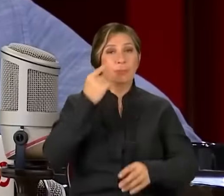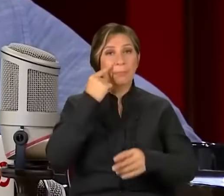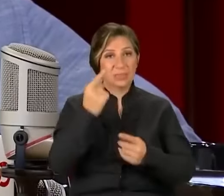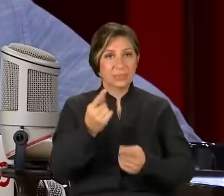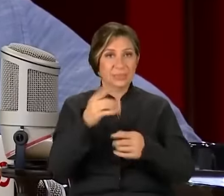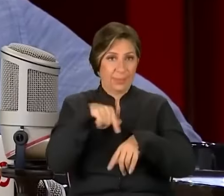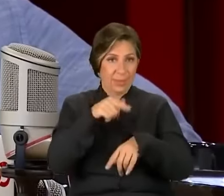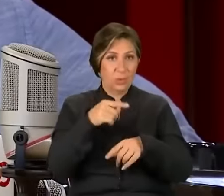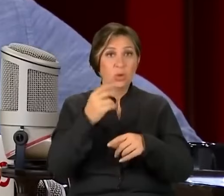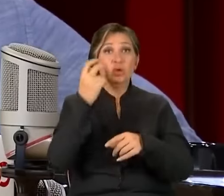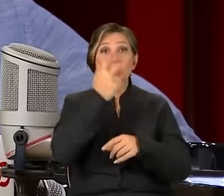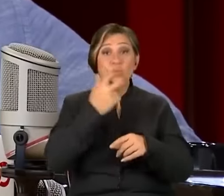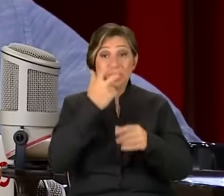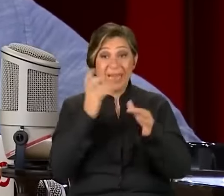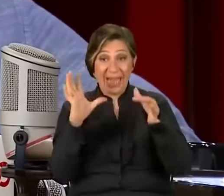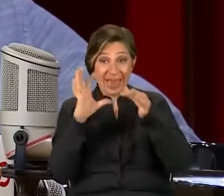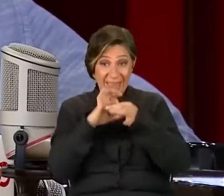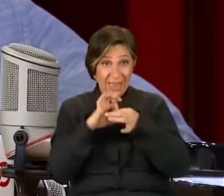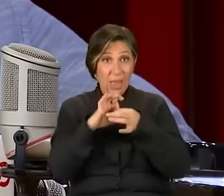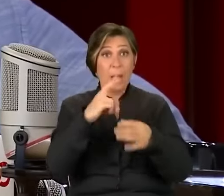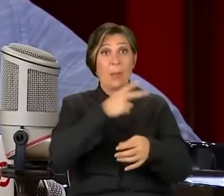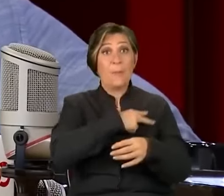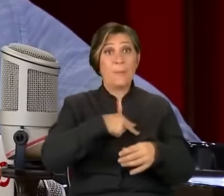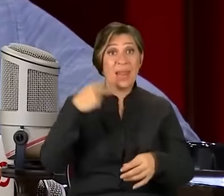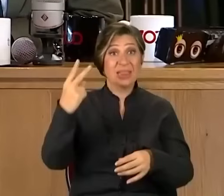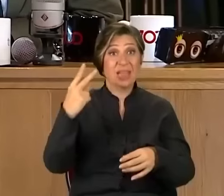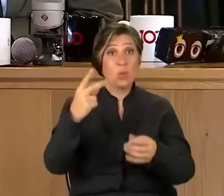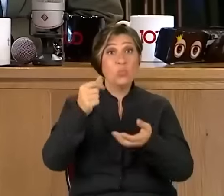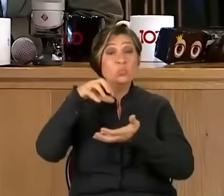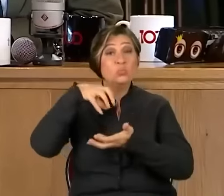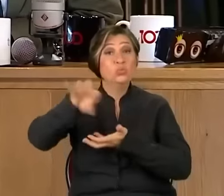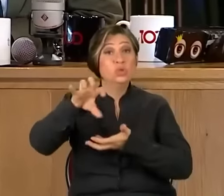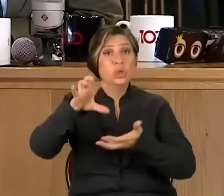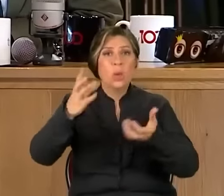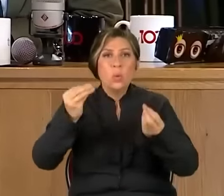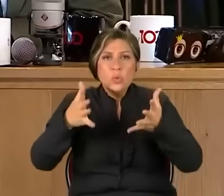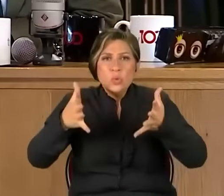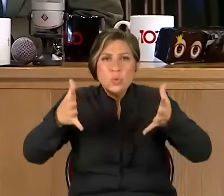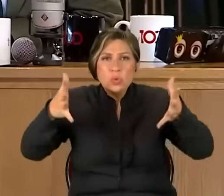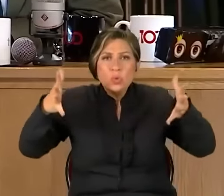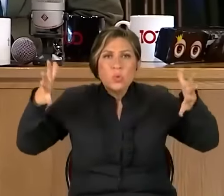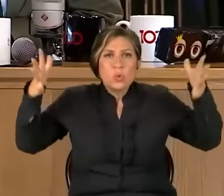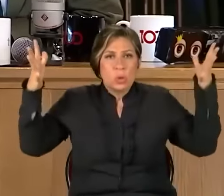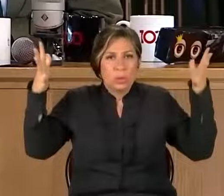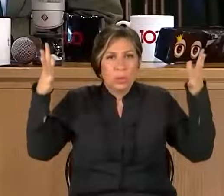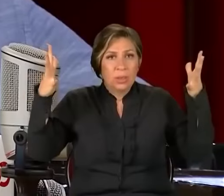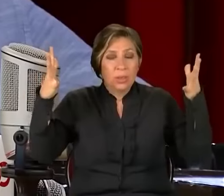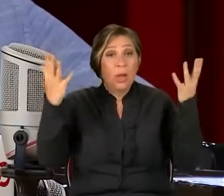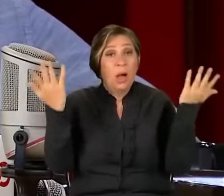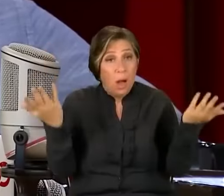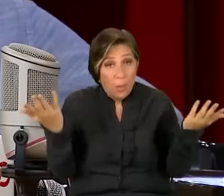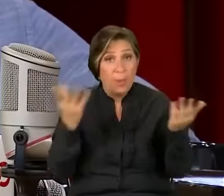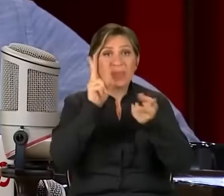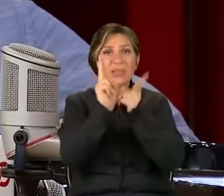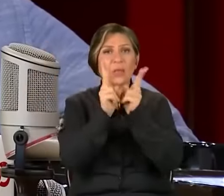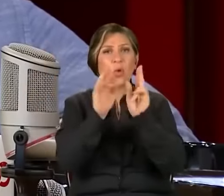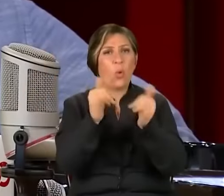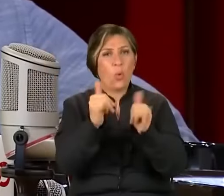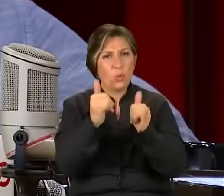zaman müzikle ilgili belediyelerin bütçeleri inanılmaz. Evet. Ama bir